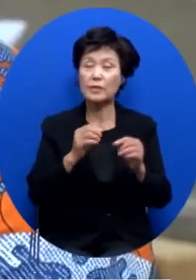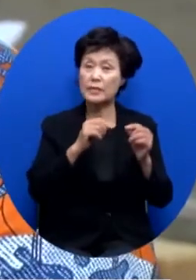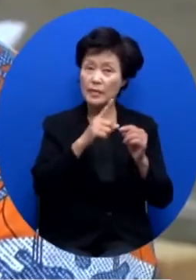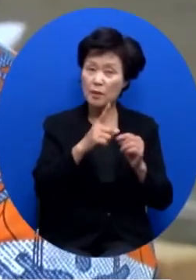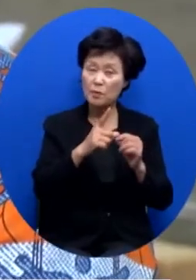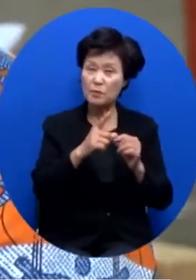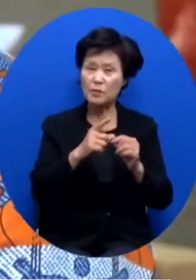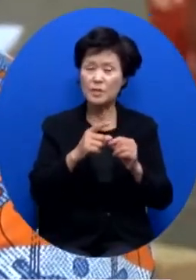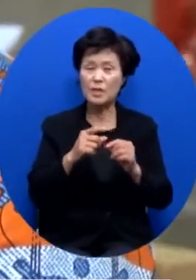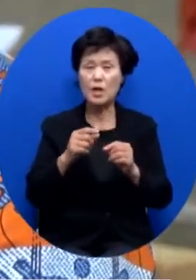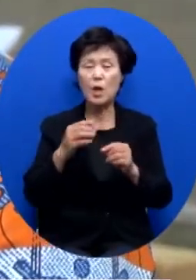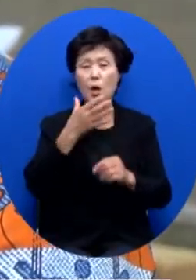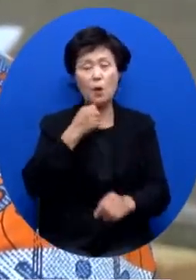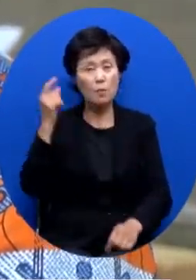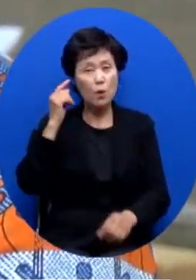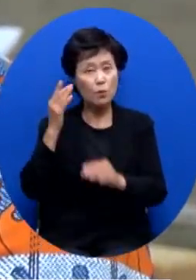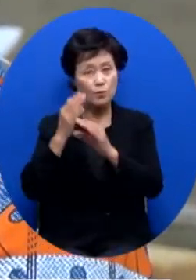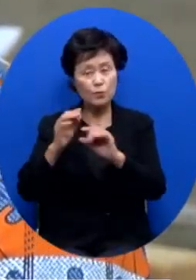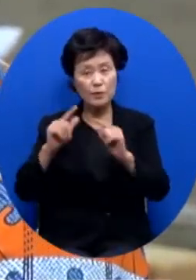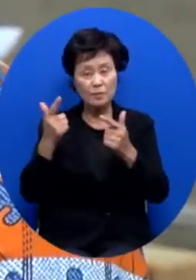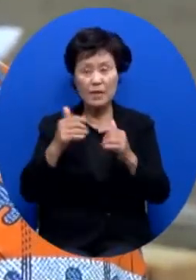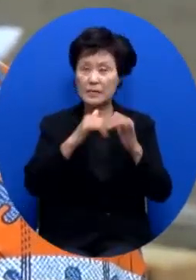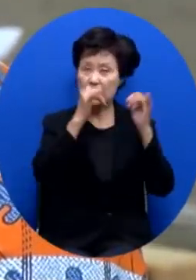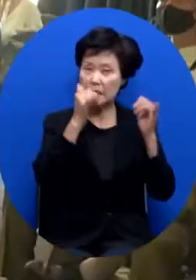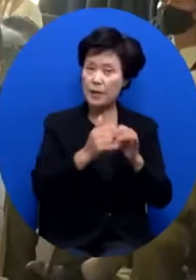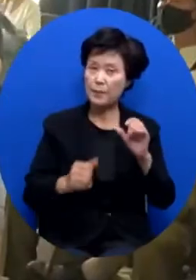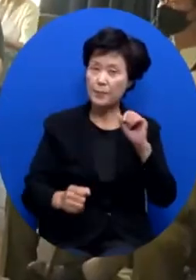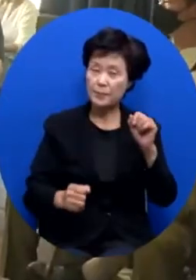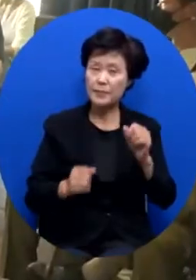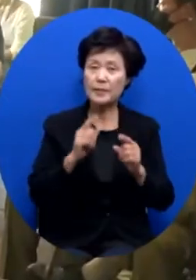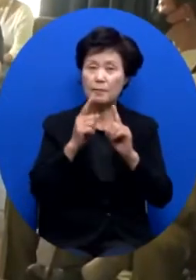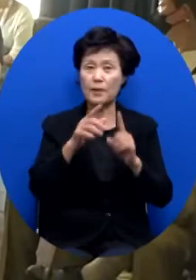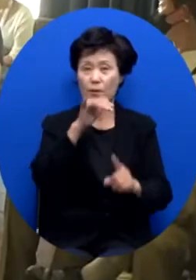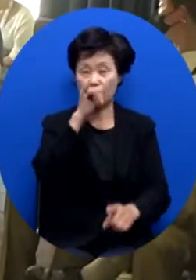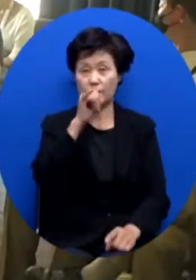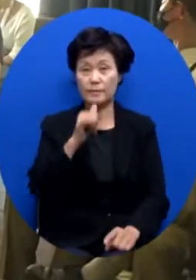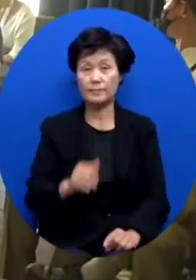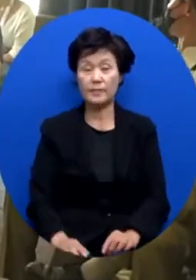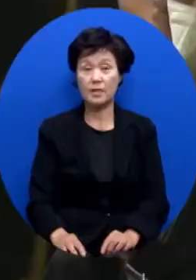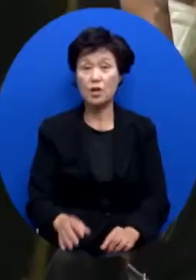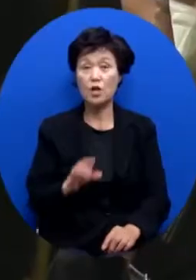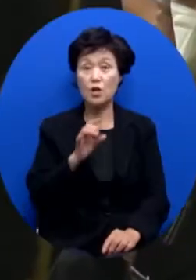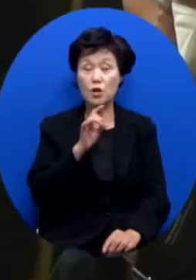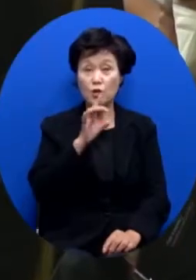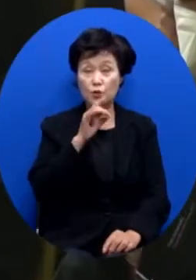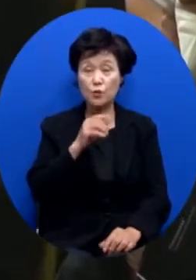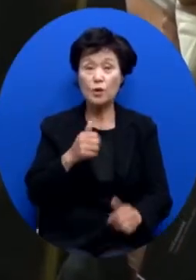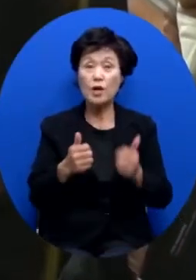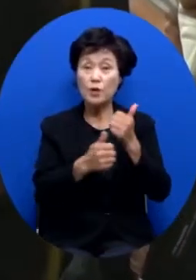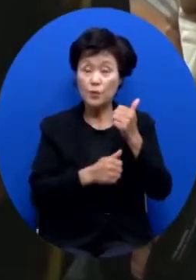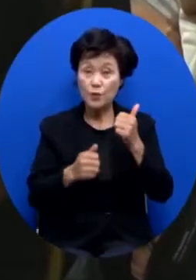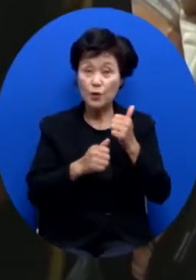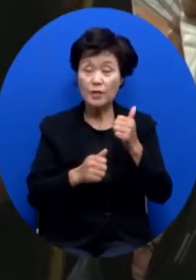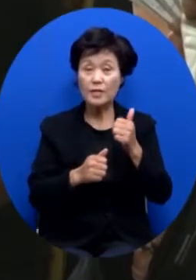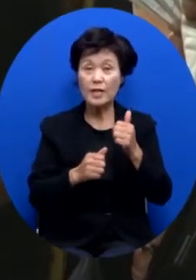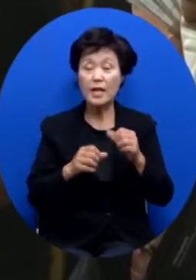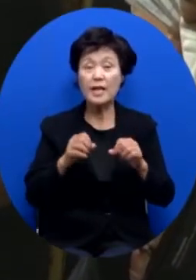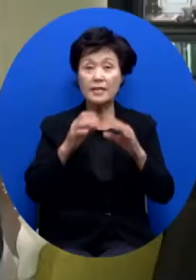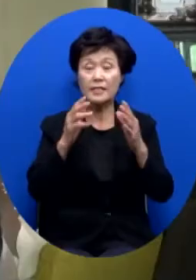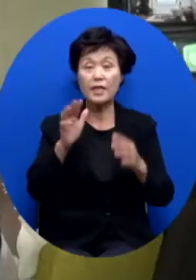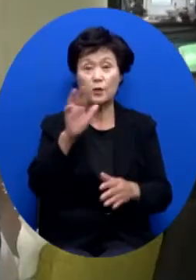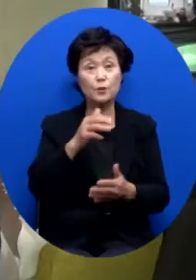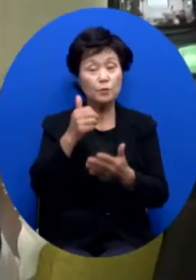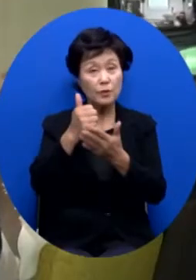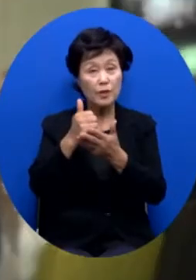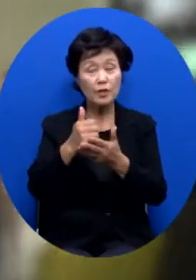치우쳐져 있다는 우려의 목소리가 나오기도 했습니다 한편 wcc 중앙위원회 신임 의장으로 는 독일 바이에른주